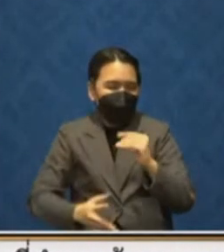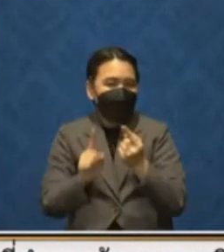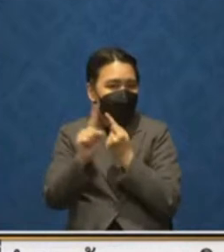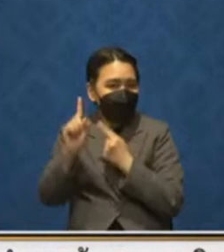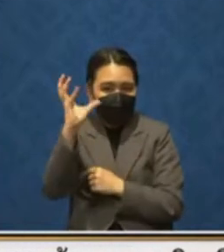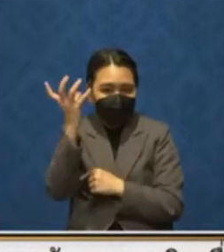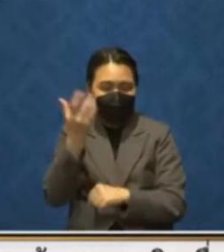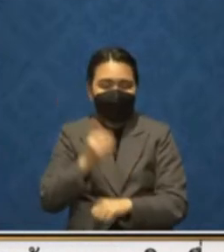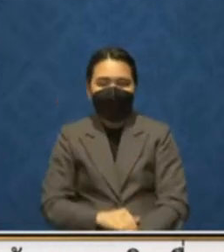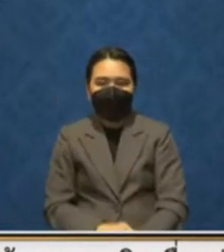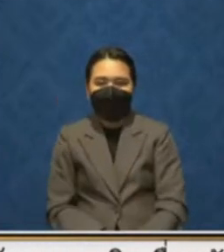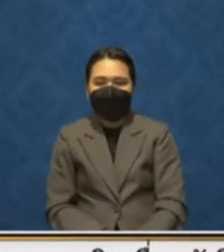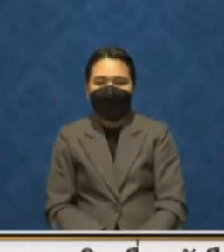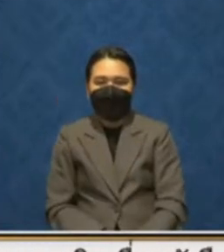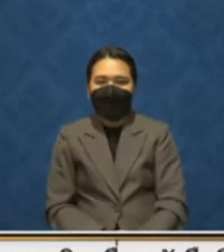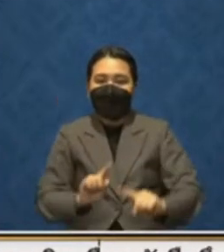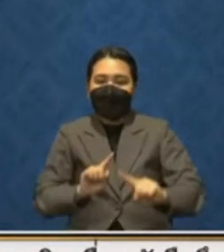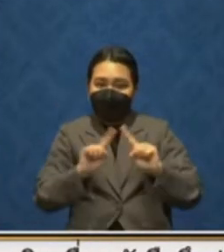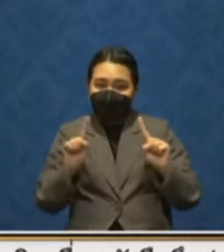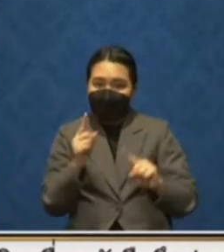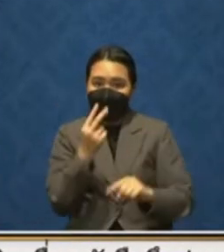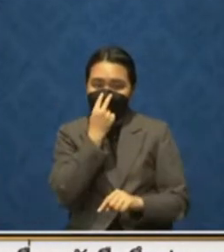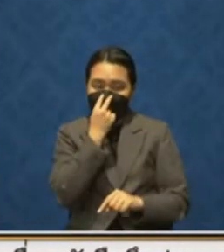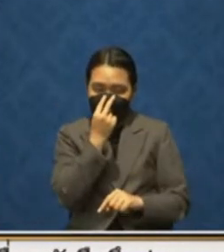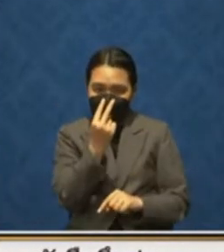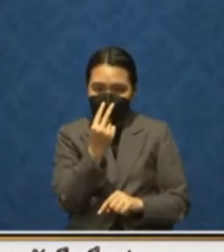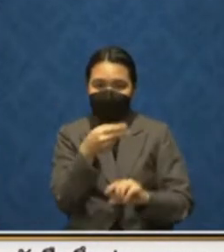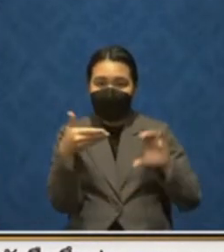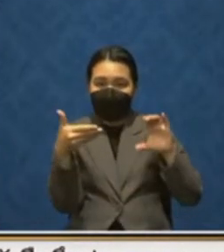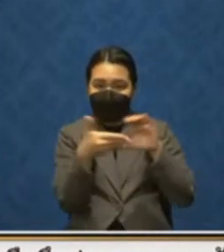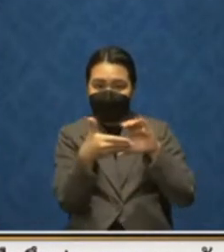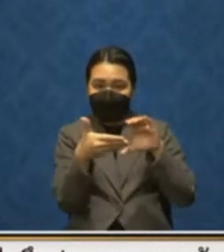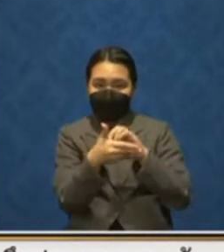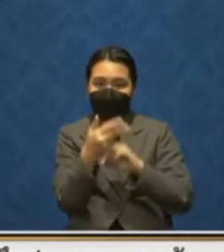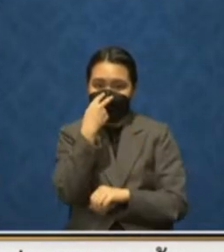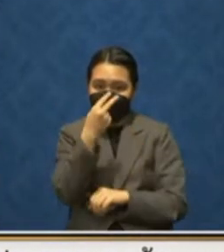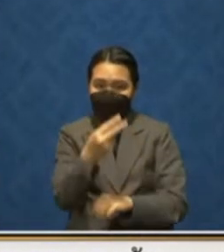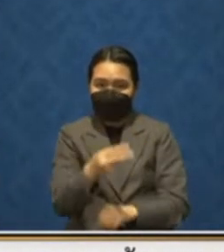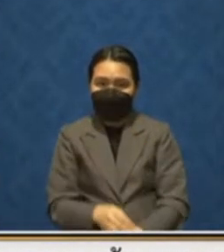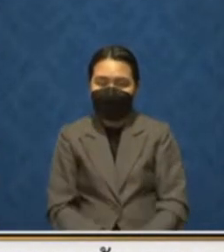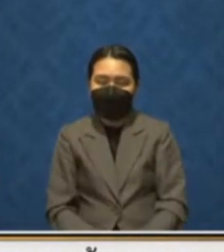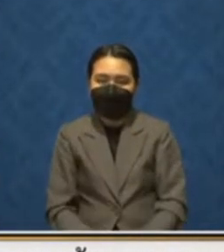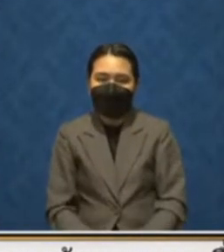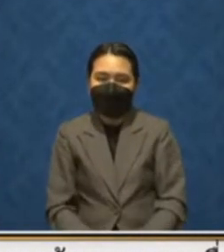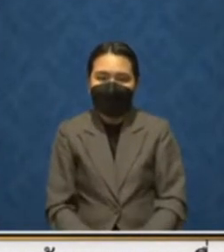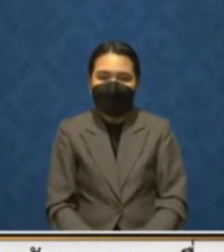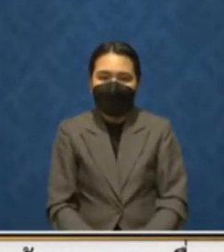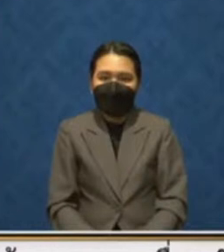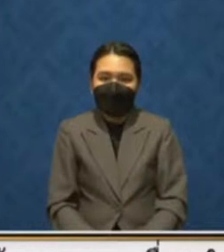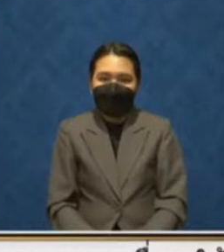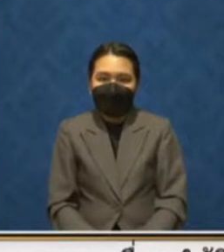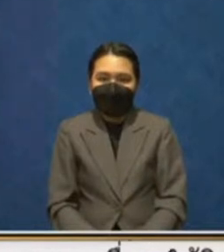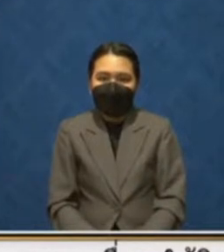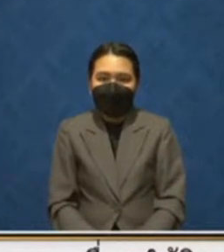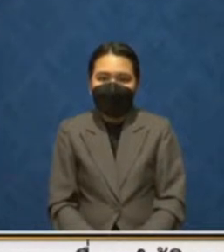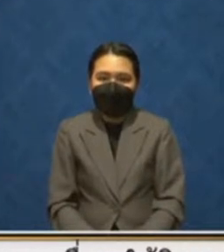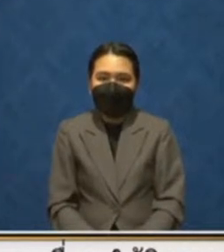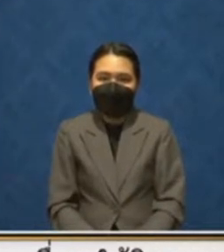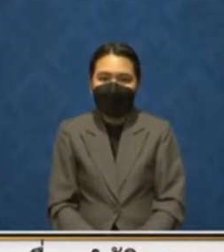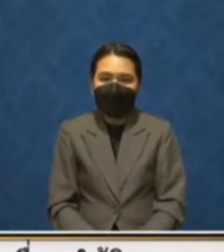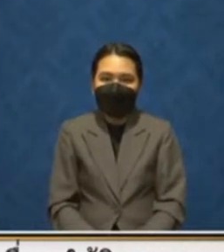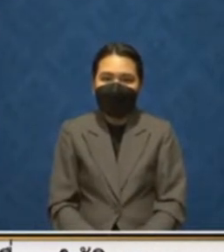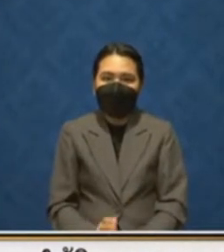ถ้าท่านรองดูสไลด์ต่อไปนะครับขณะที่คนไทยเป็นหนี้